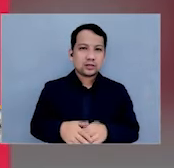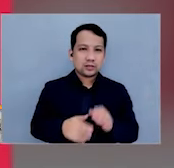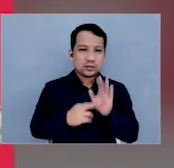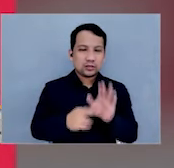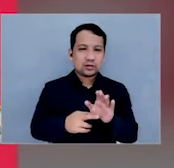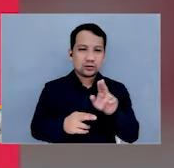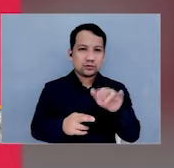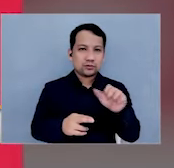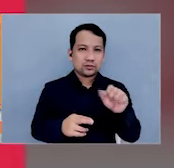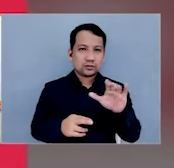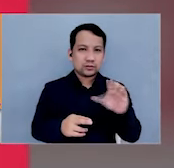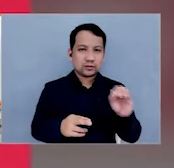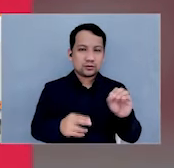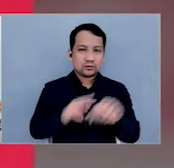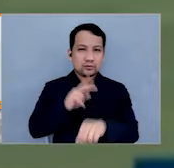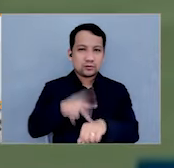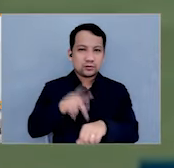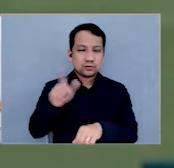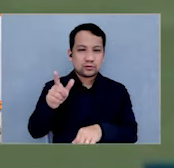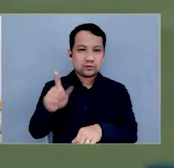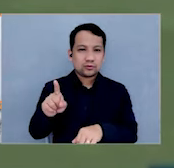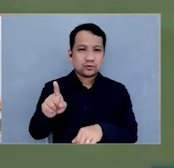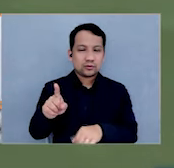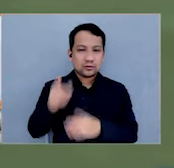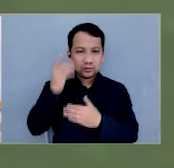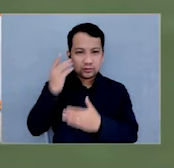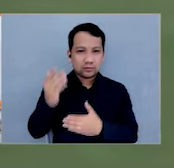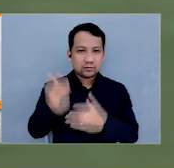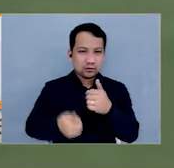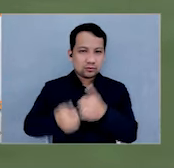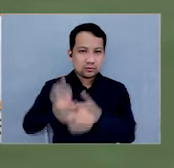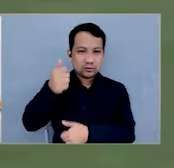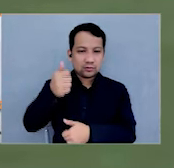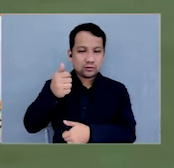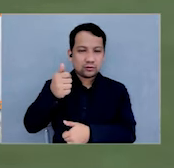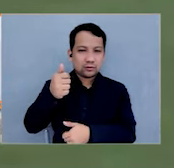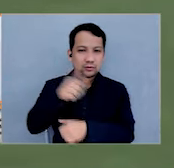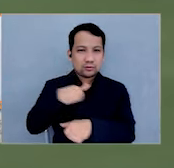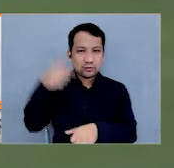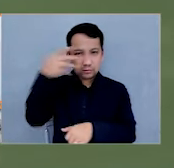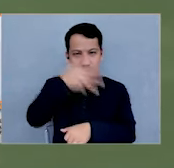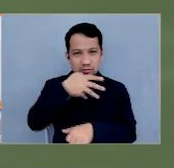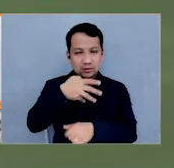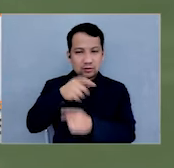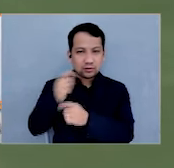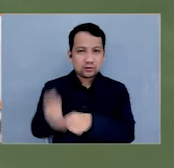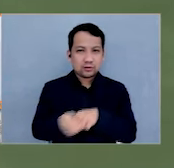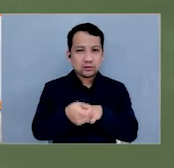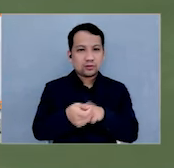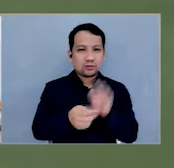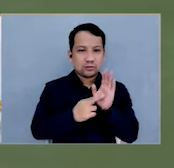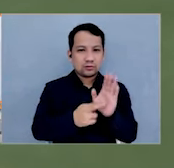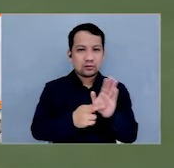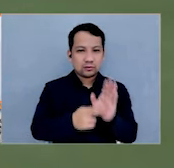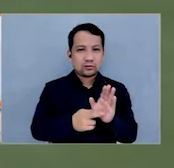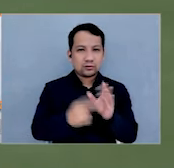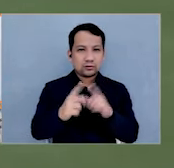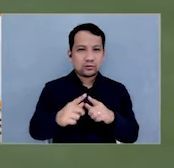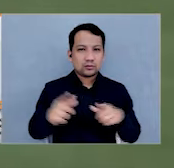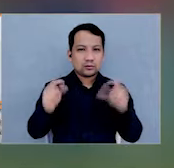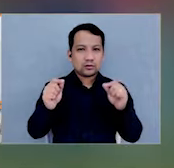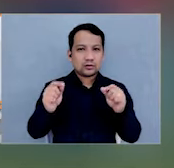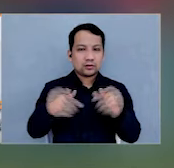Saso ang Pilipinas noong 2021 kung saan siya ay nagwagi. Nagpalit ng citizenship ang golfer at nirepresent na ang Japan sa nakalipas